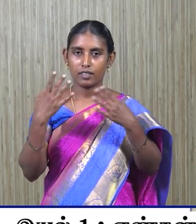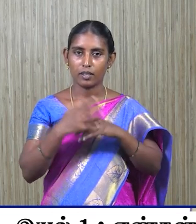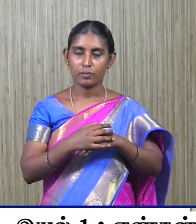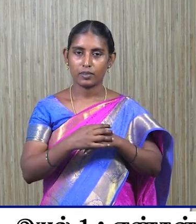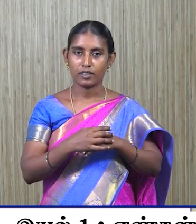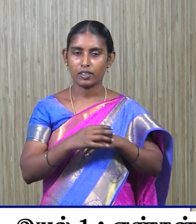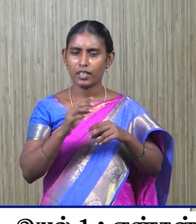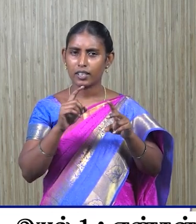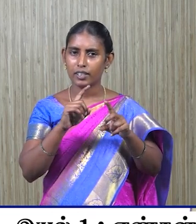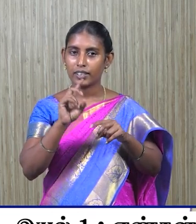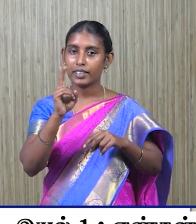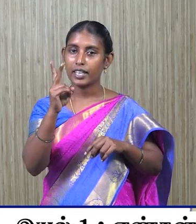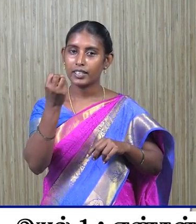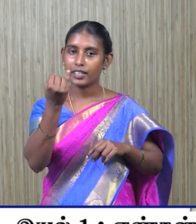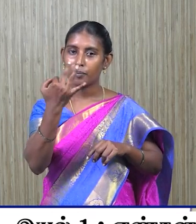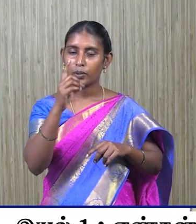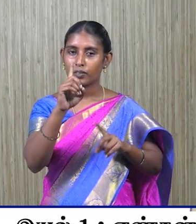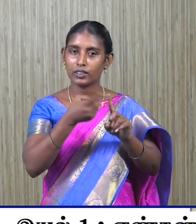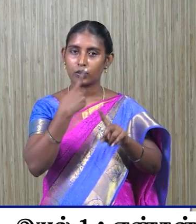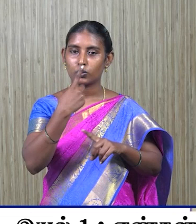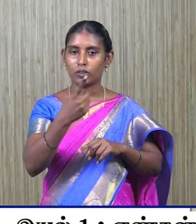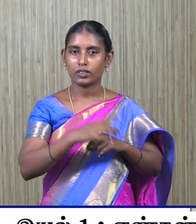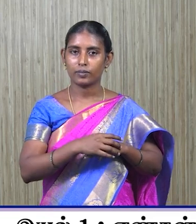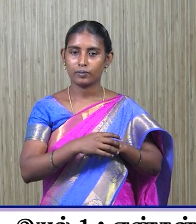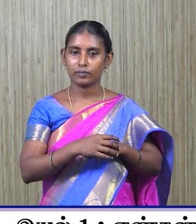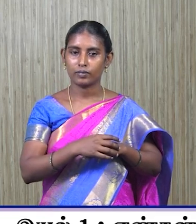ஒரு ஈரிலக்க எண்களை முதலில் எழுதி கொள்கின்றேன்.